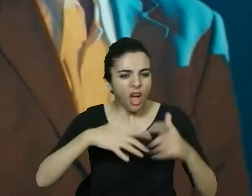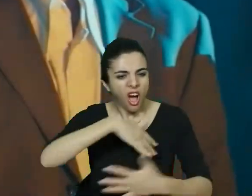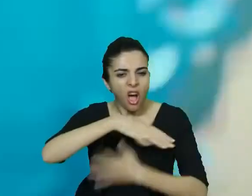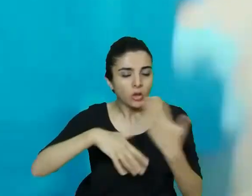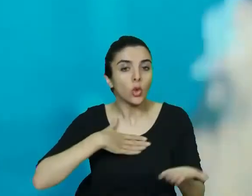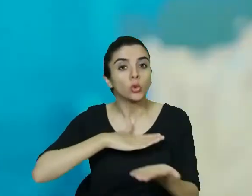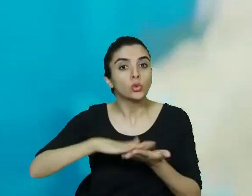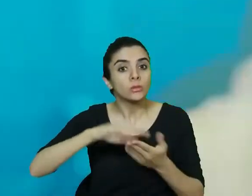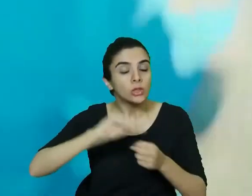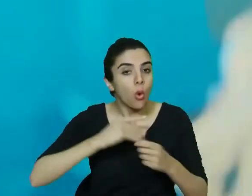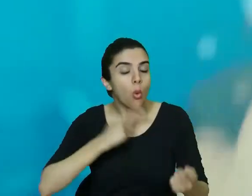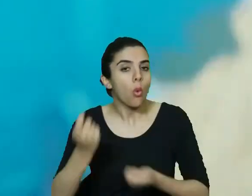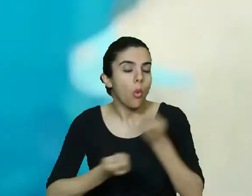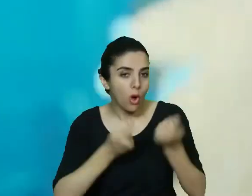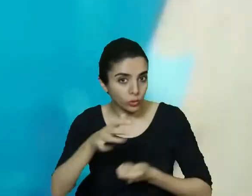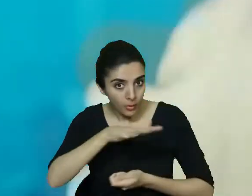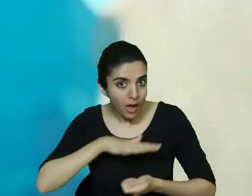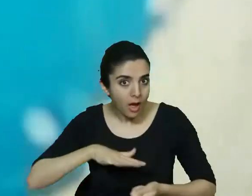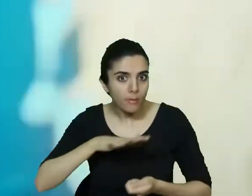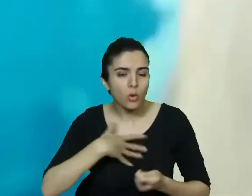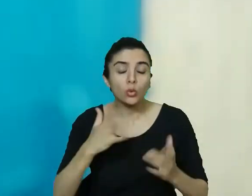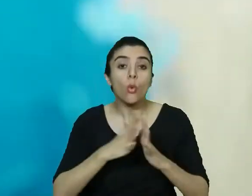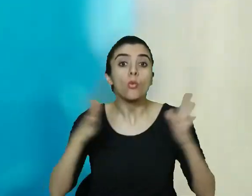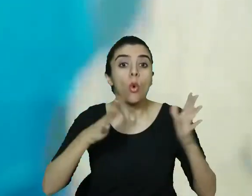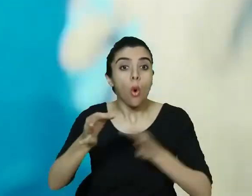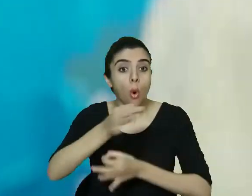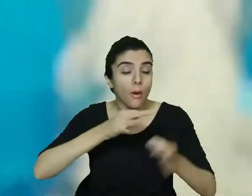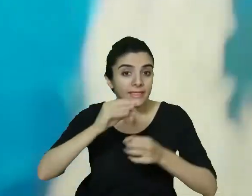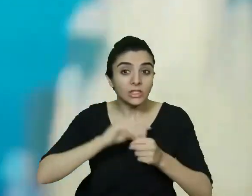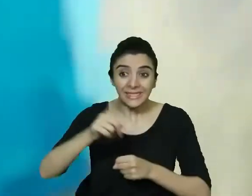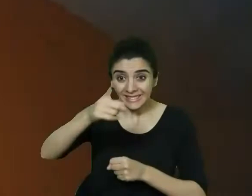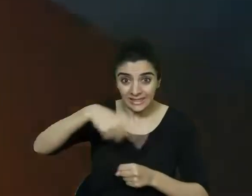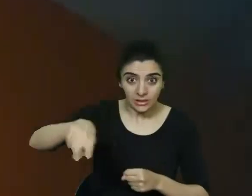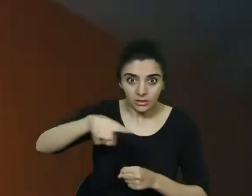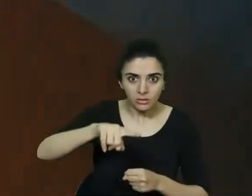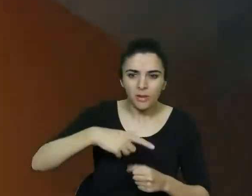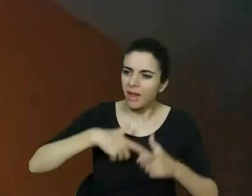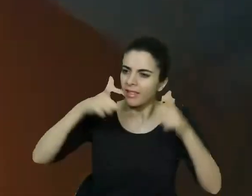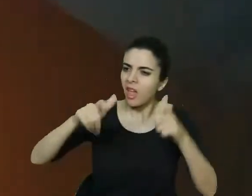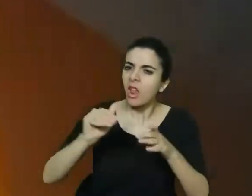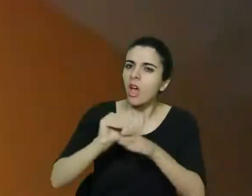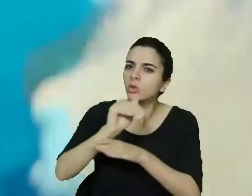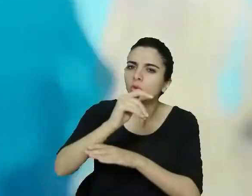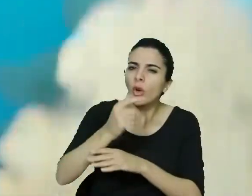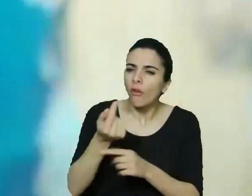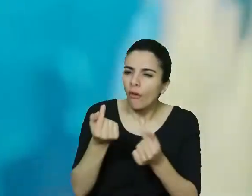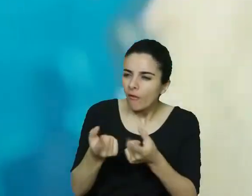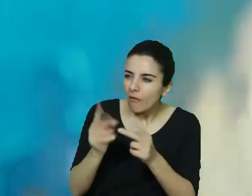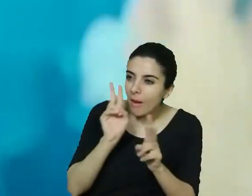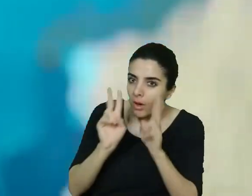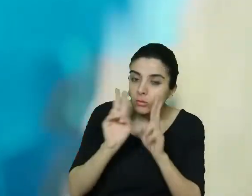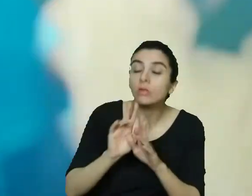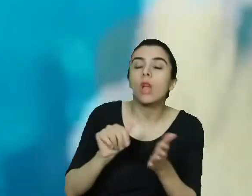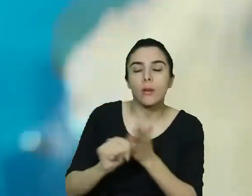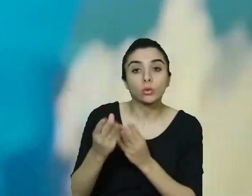düzlüğe çıkartmak için. Büyük operasyonda sizlerin şehirde yaptığınız küçük görünen şeylerin hepsi